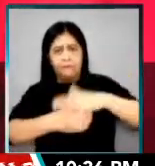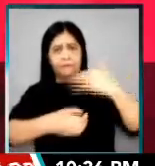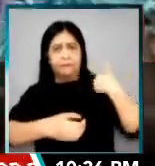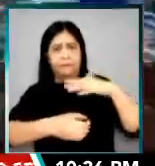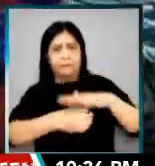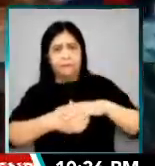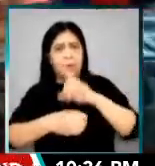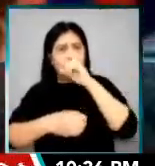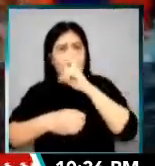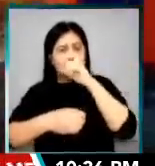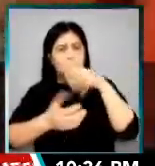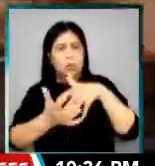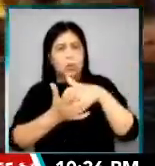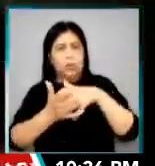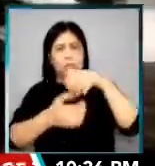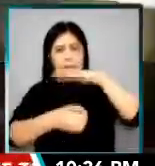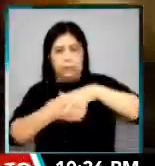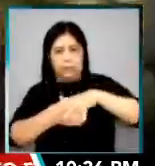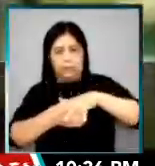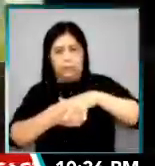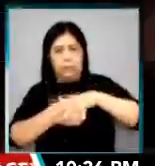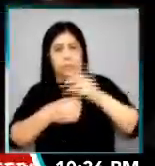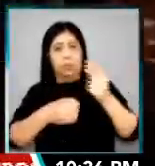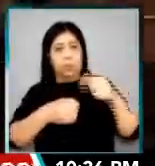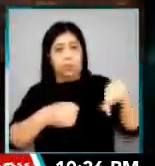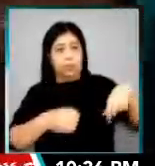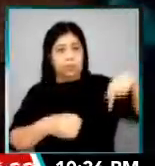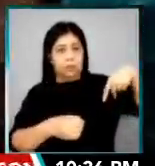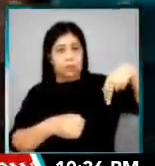po yung takip. Yung bata ay mga